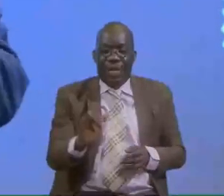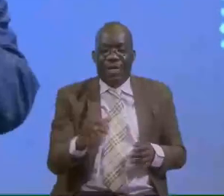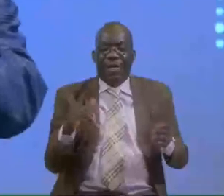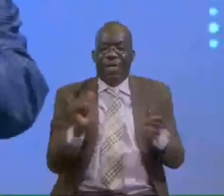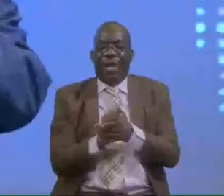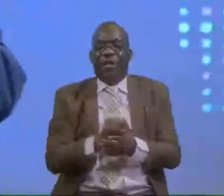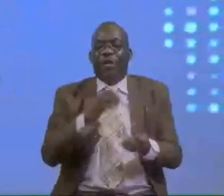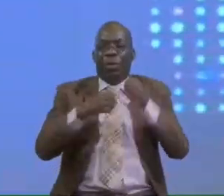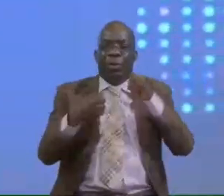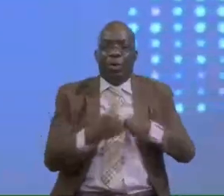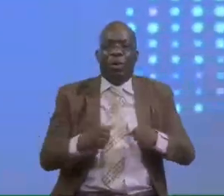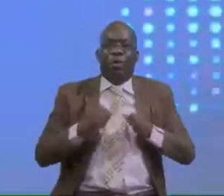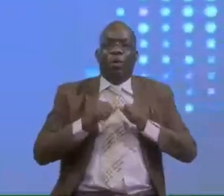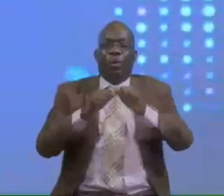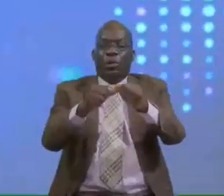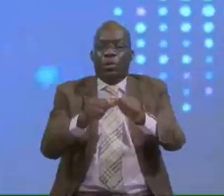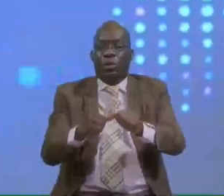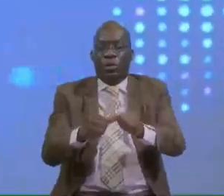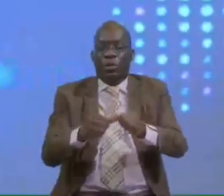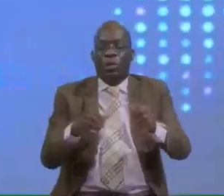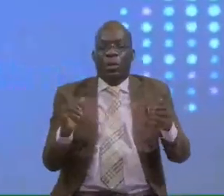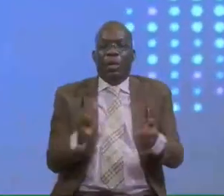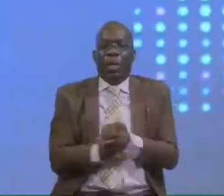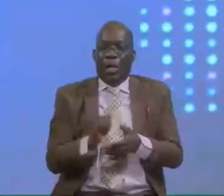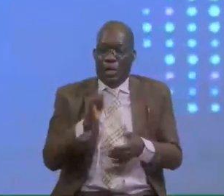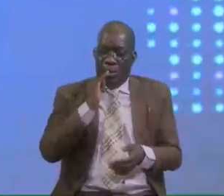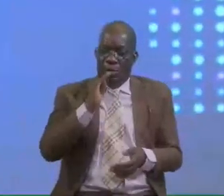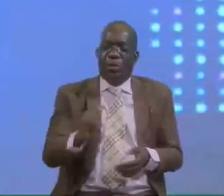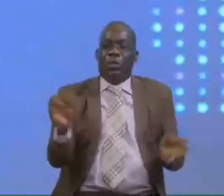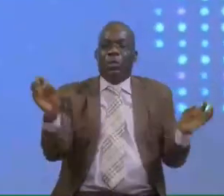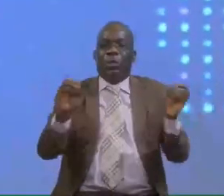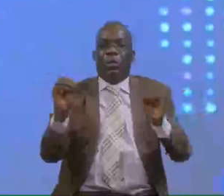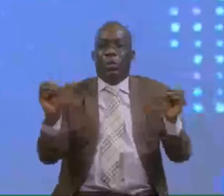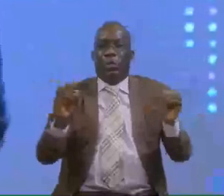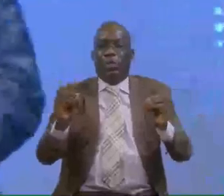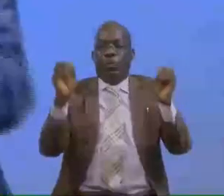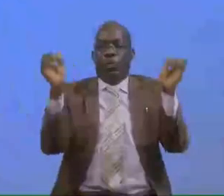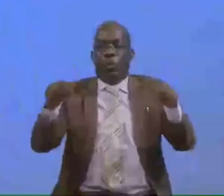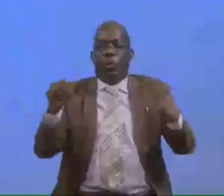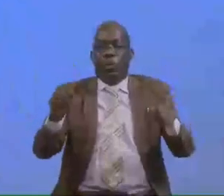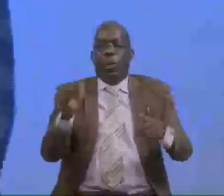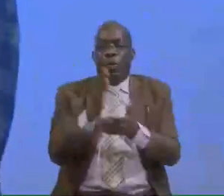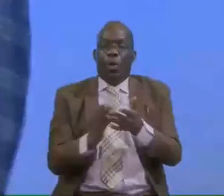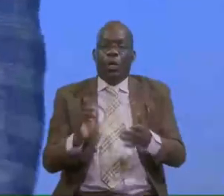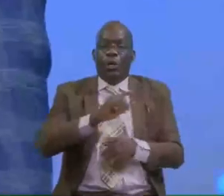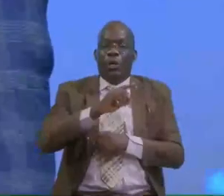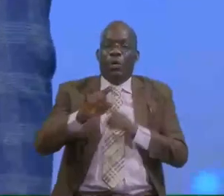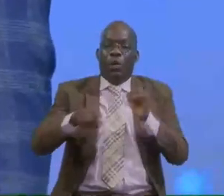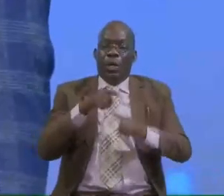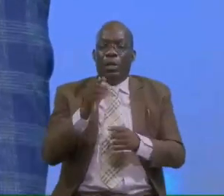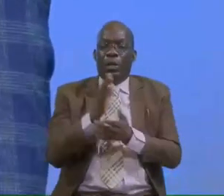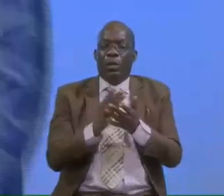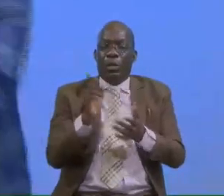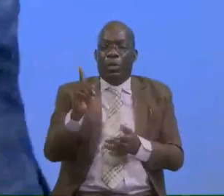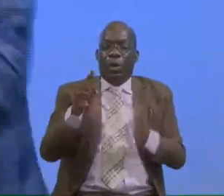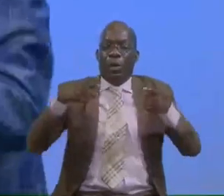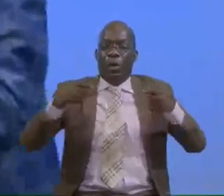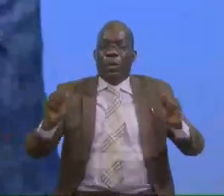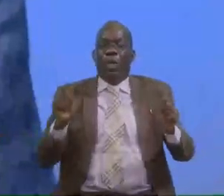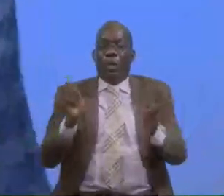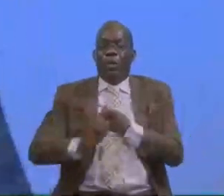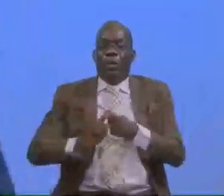affliction continue. Ça, c'est une impossibilité. Quelqu'un essaie